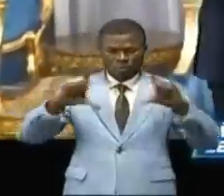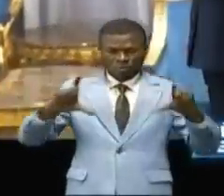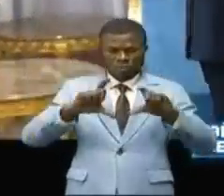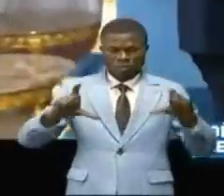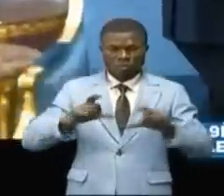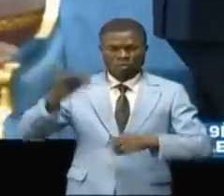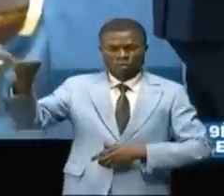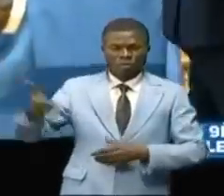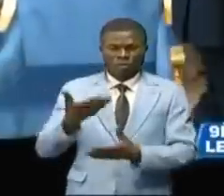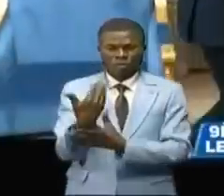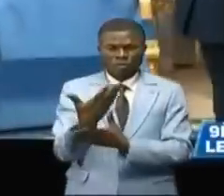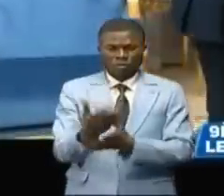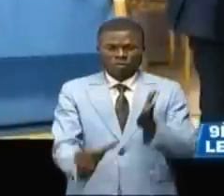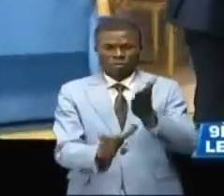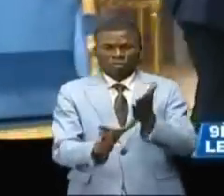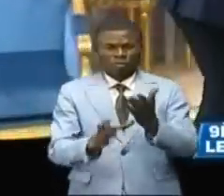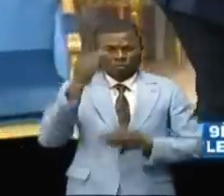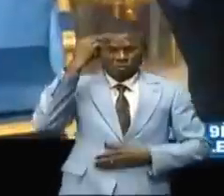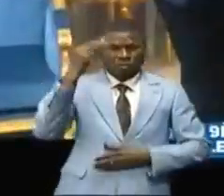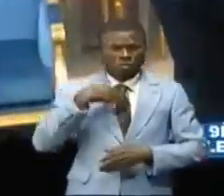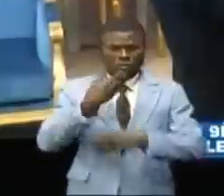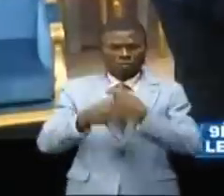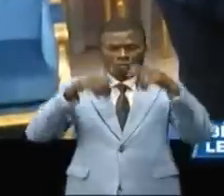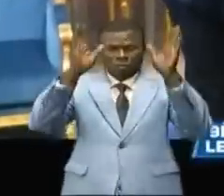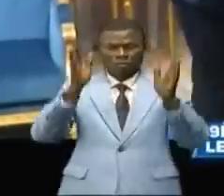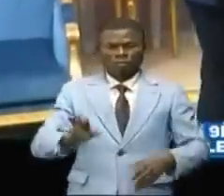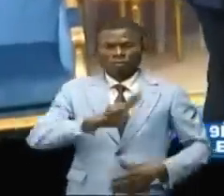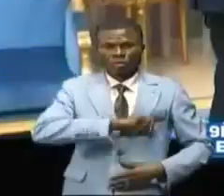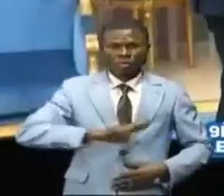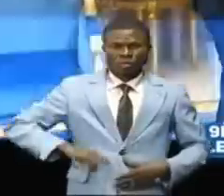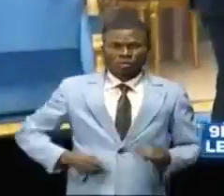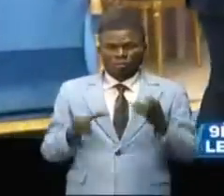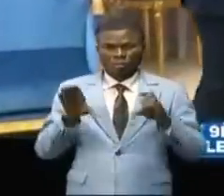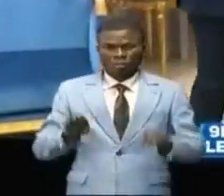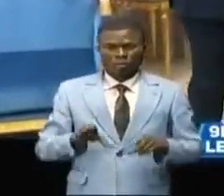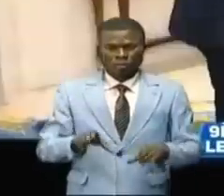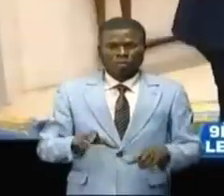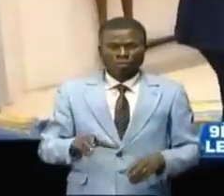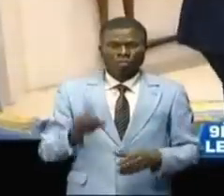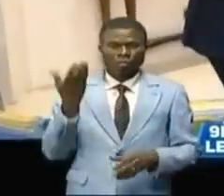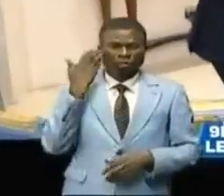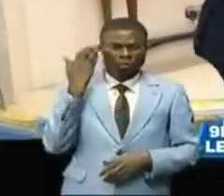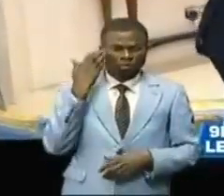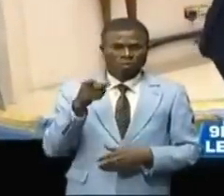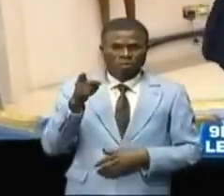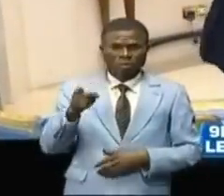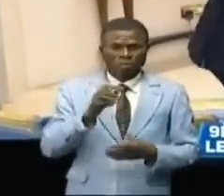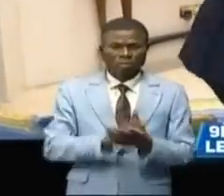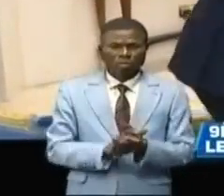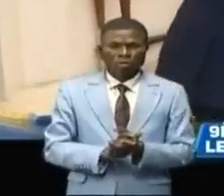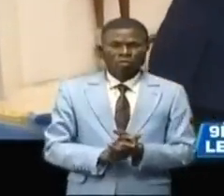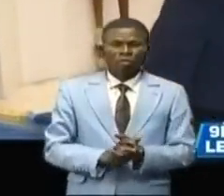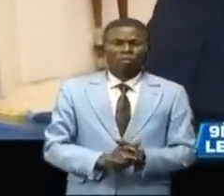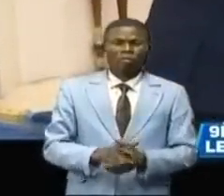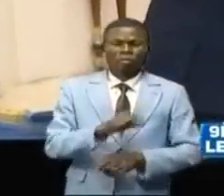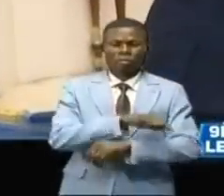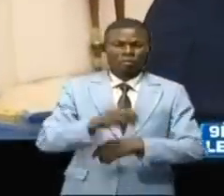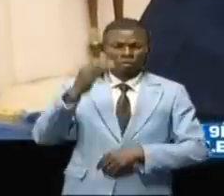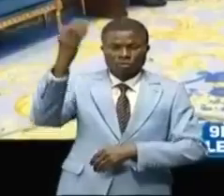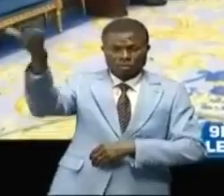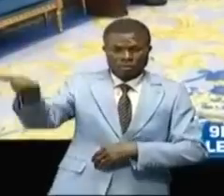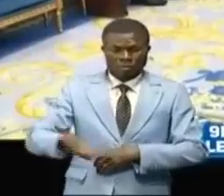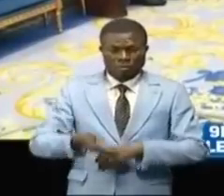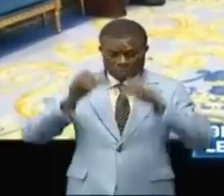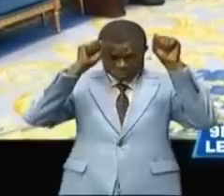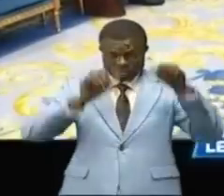du vice-ministre des Affaires étrangères de la République démocratique du Congo, Crispin Badou-Panzou. Cet émissaire du président de la